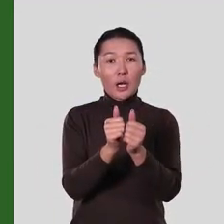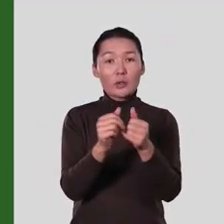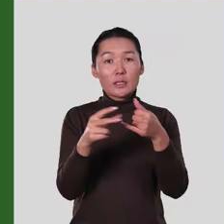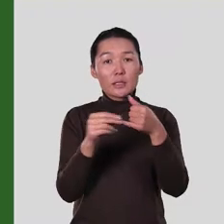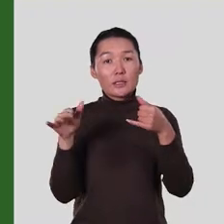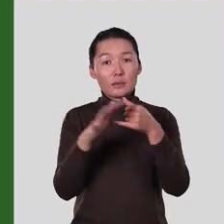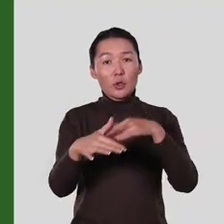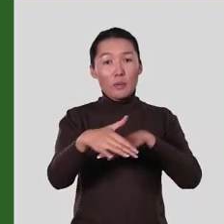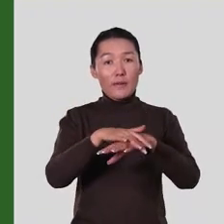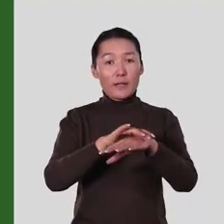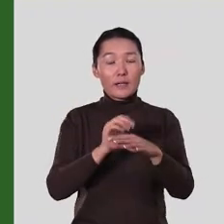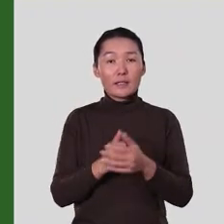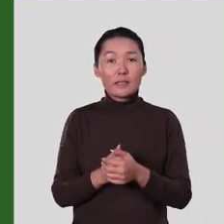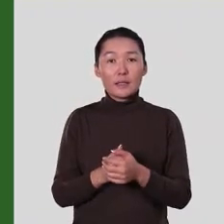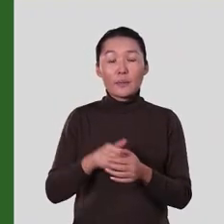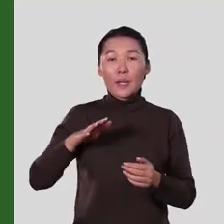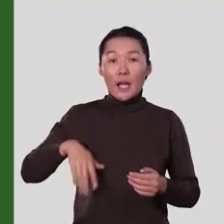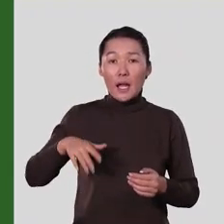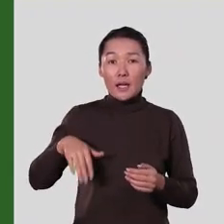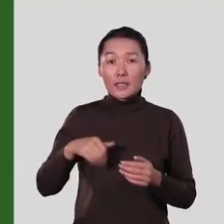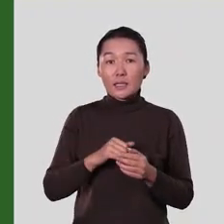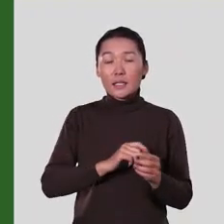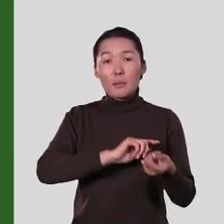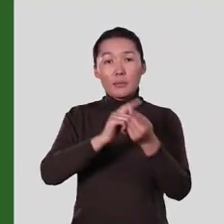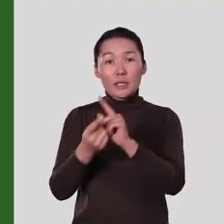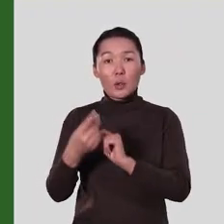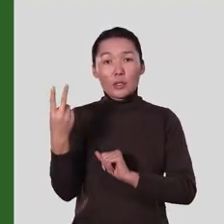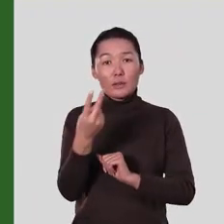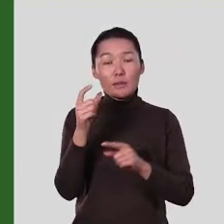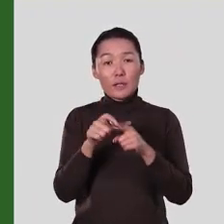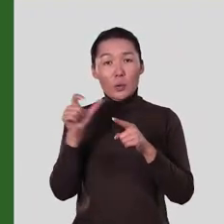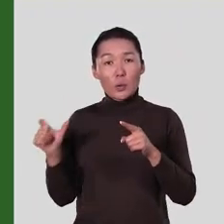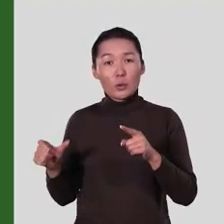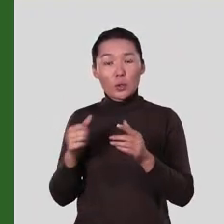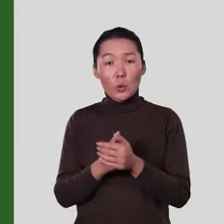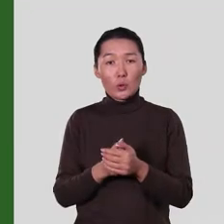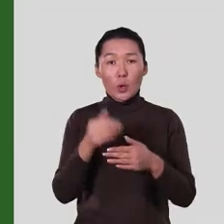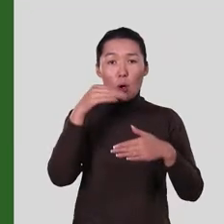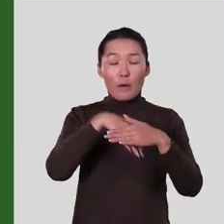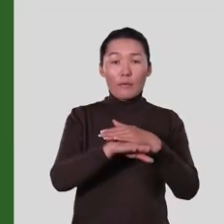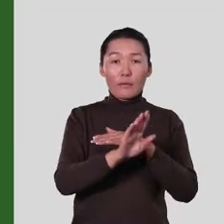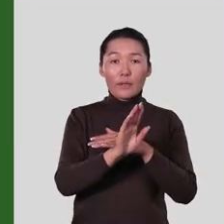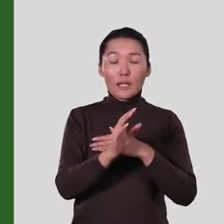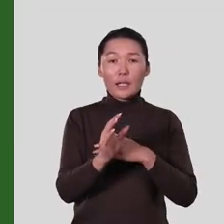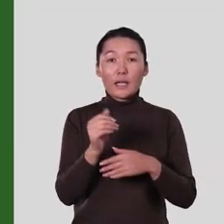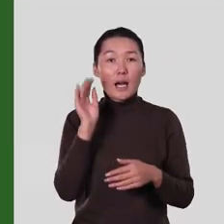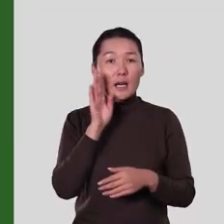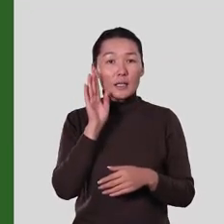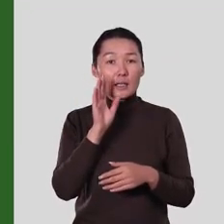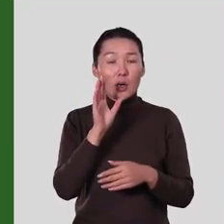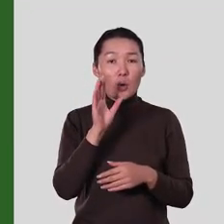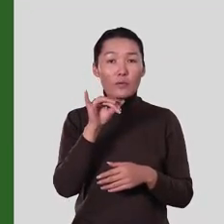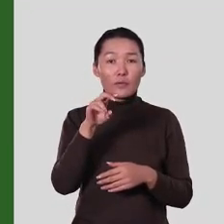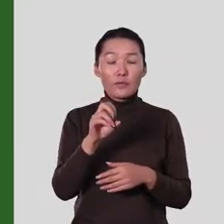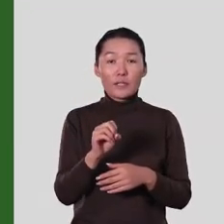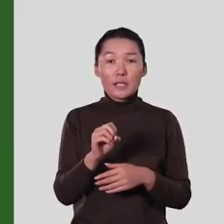поверхности. А затем переходят во вторую зону выхода родников в виде